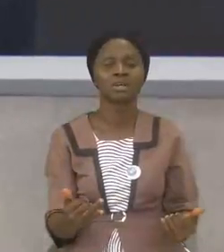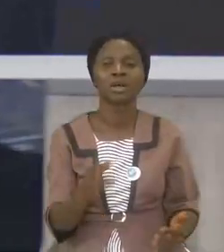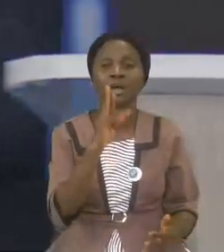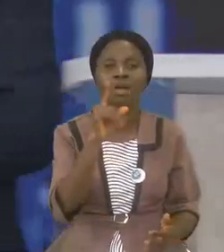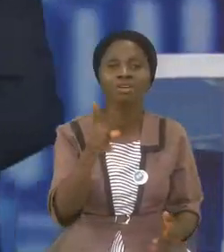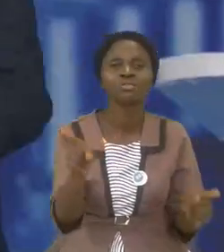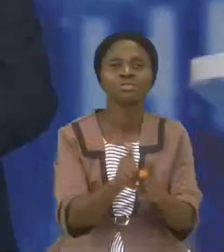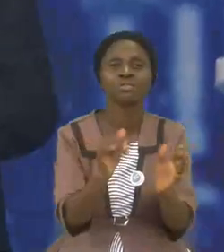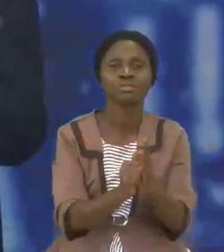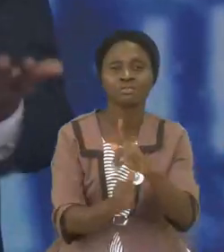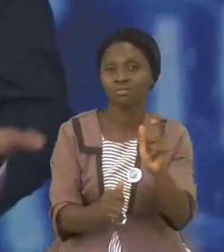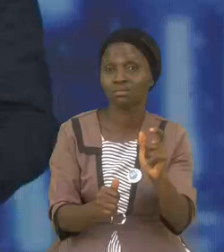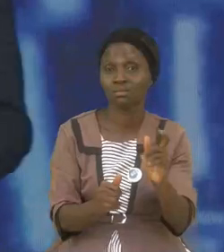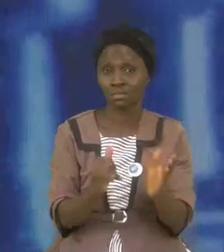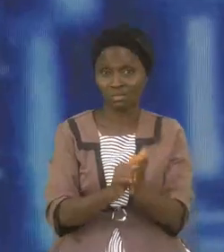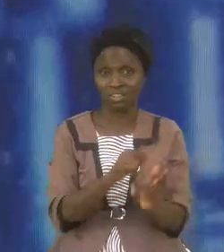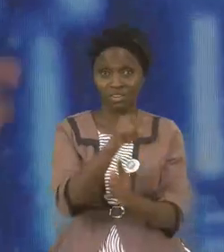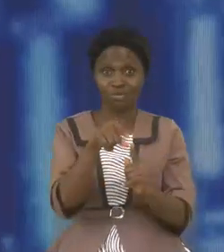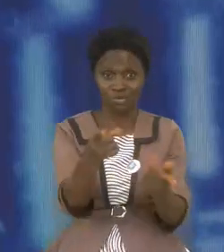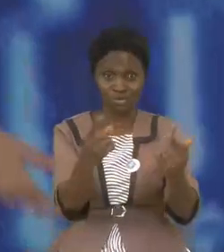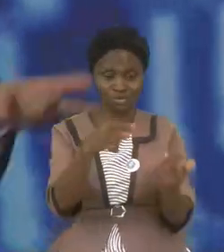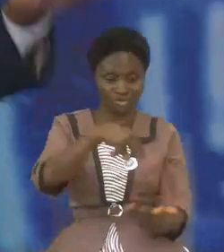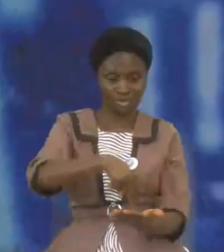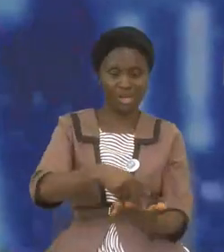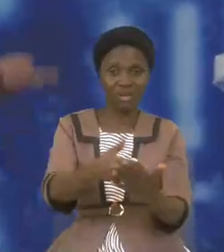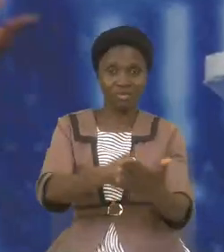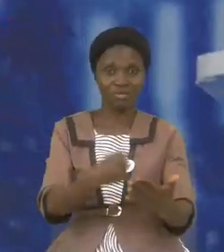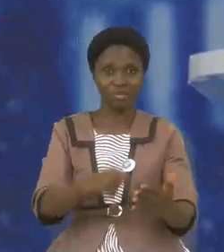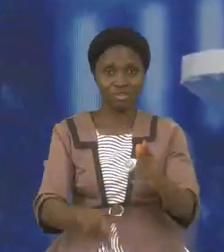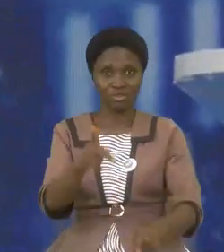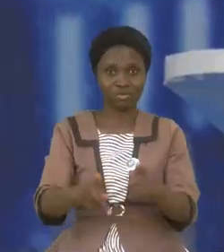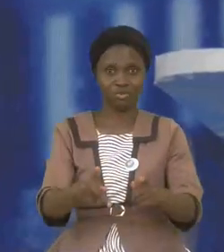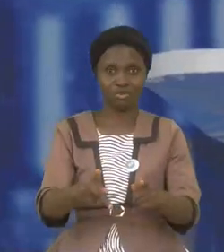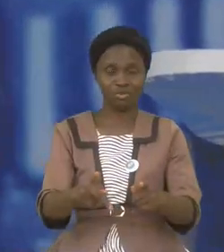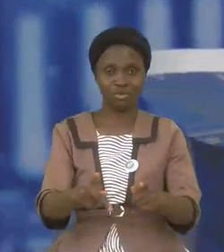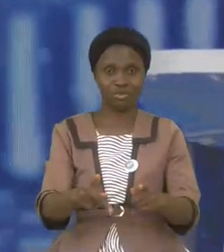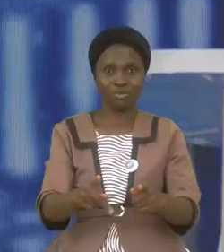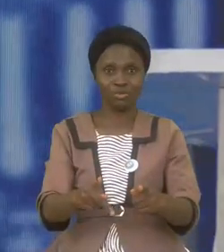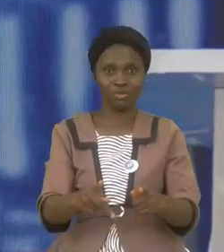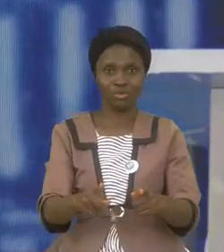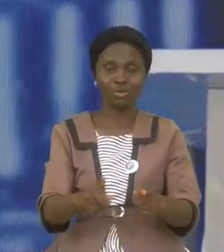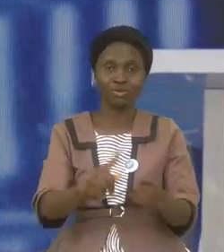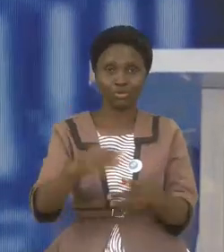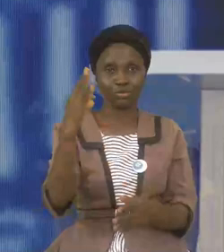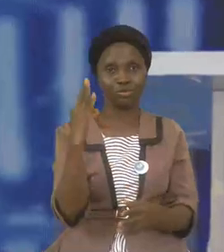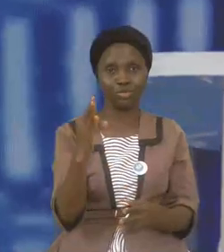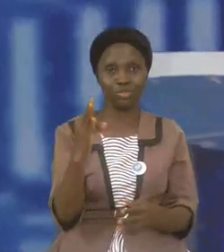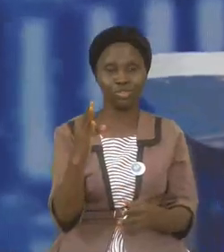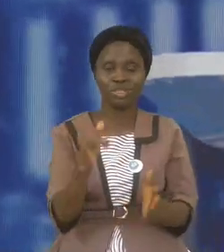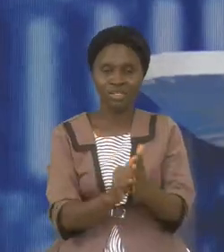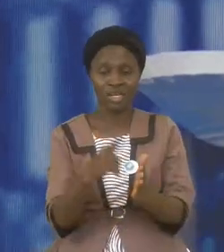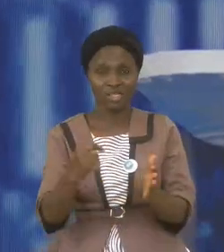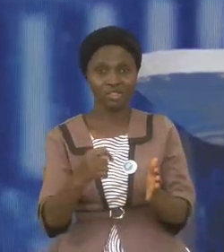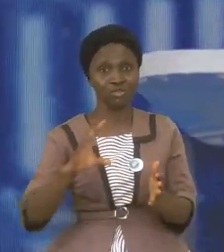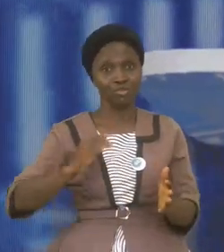de donner une fausse interprétation à Nebuchadnezzar. Êtes-vous comme ça? Lorsque vous venez à l'assemblée et que